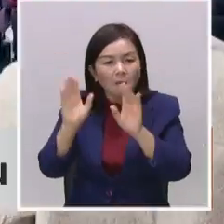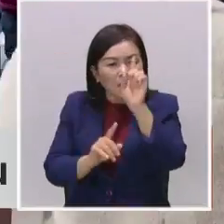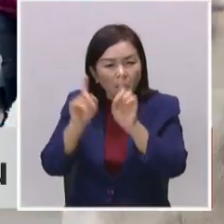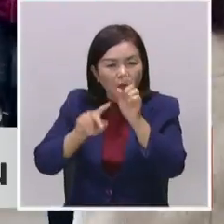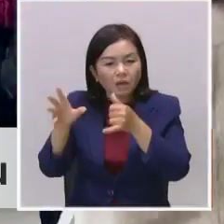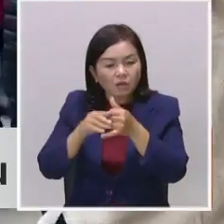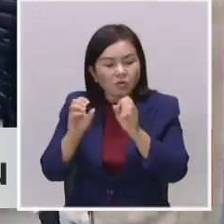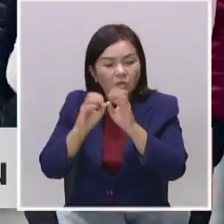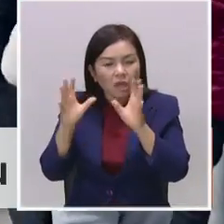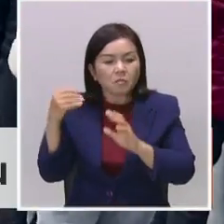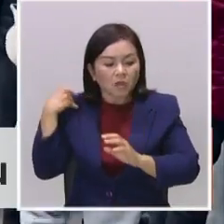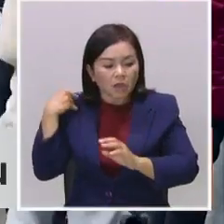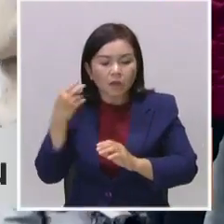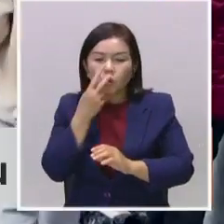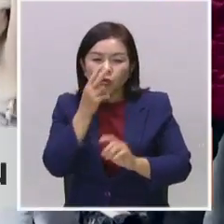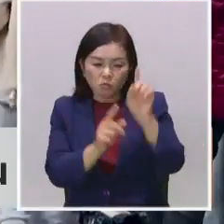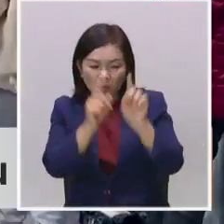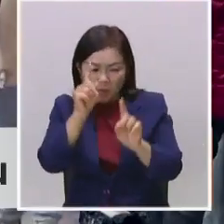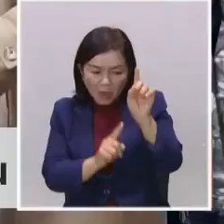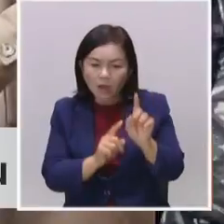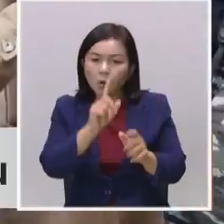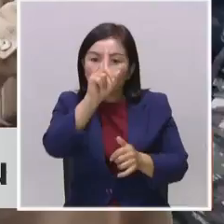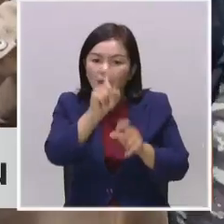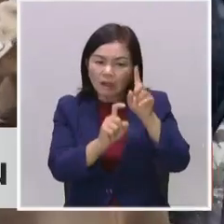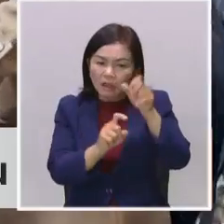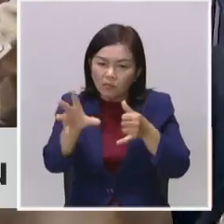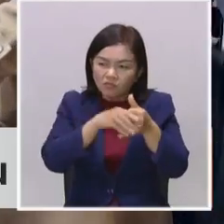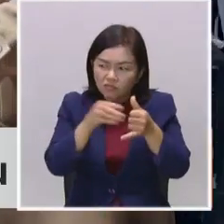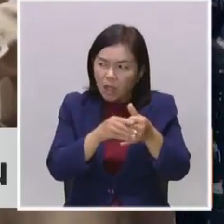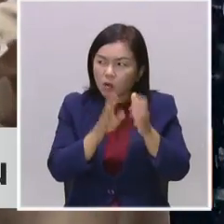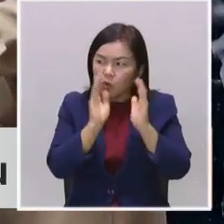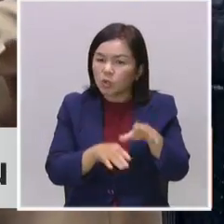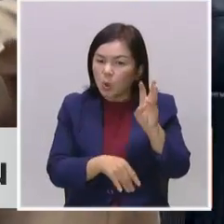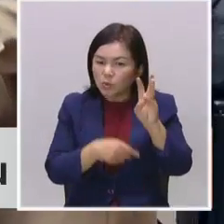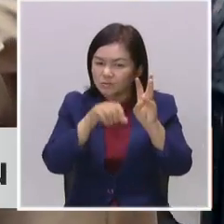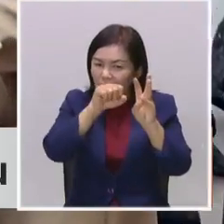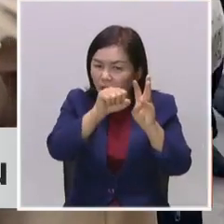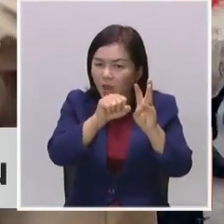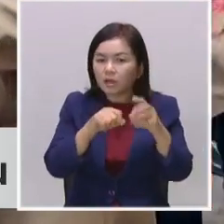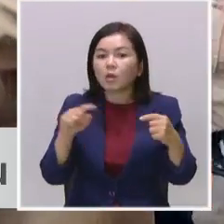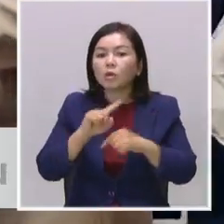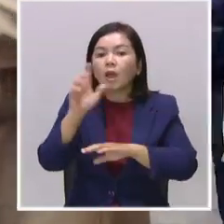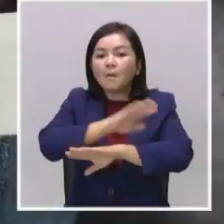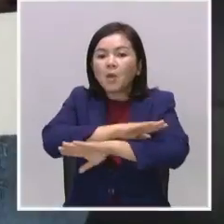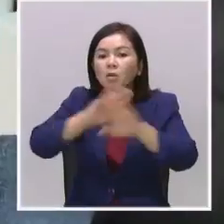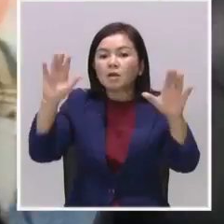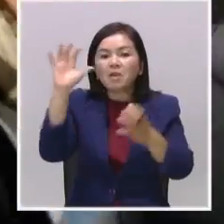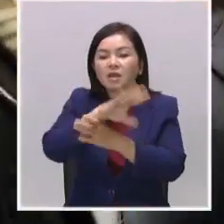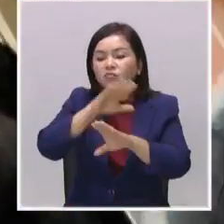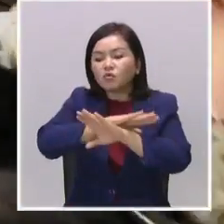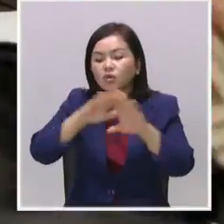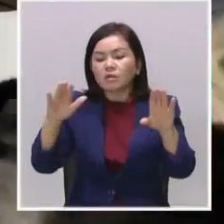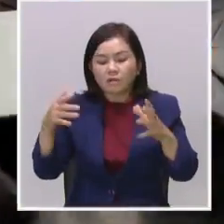ไป Airfinity ประเมินได้ว่าจะมีผู้เสียชีวิตจากโควิดมากกว่า 600,000 คนตั้งแต่จีนยกเลิกนโยบายโควิ